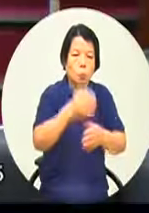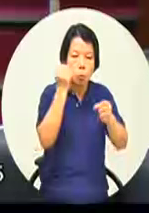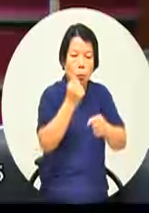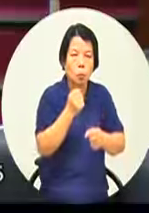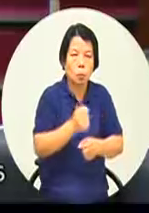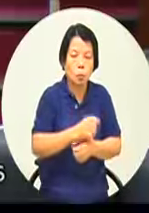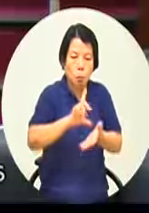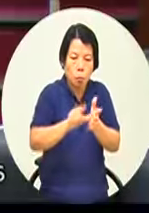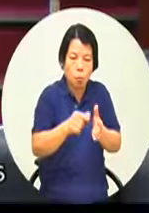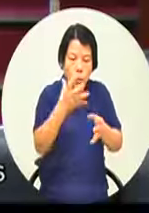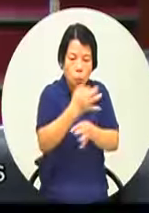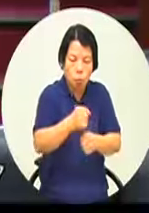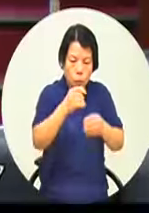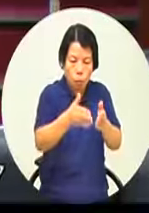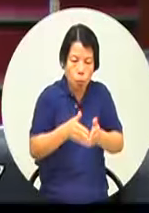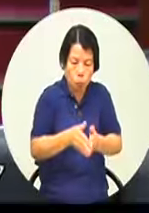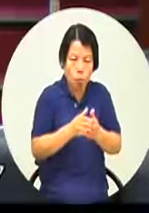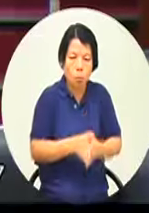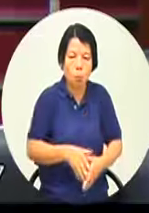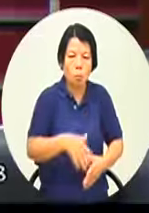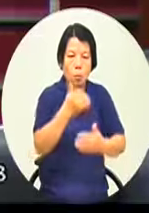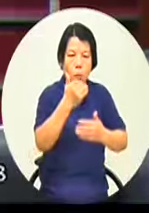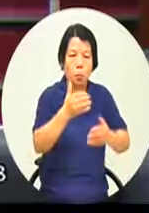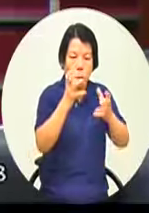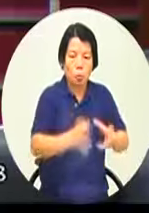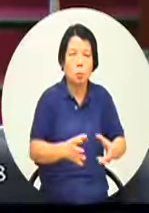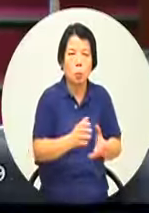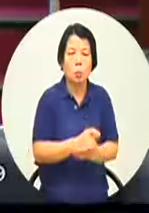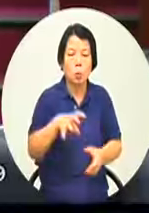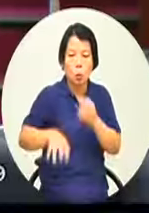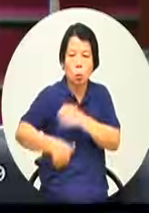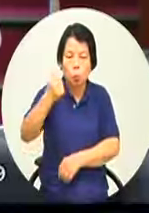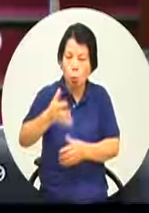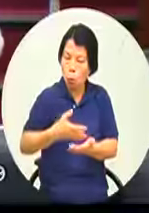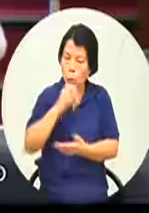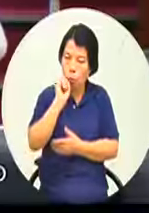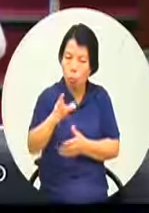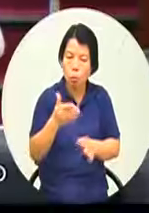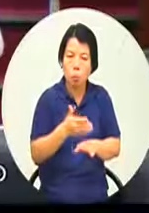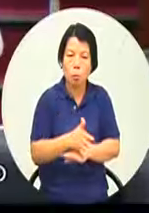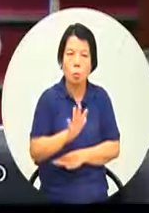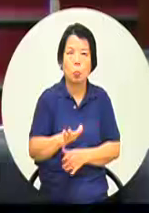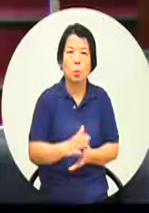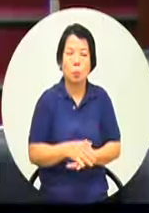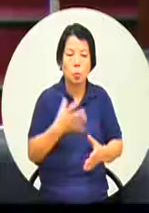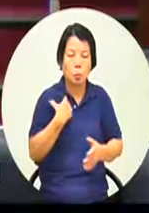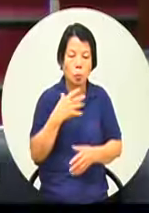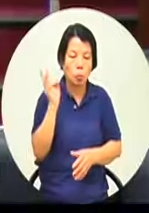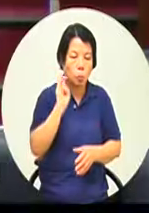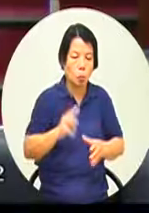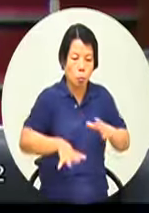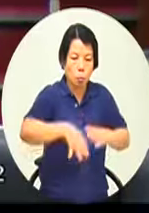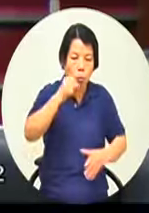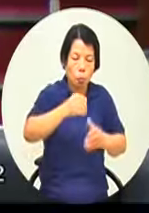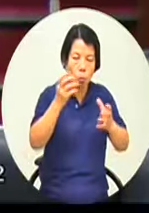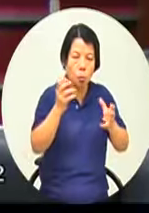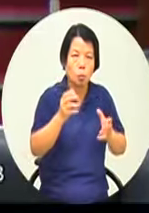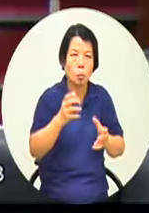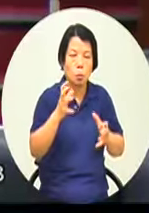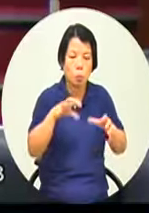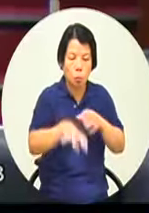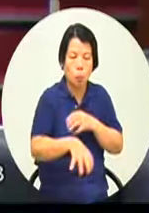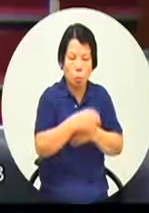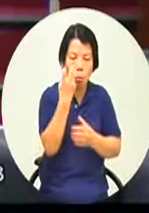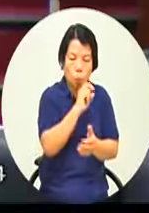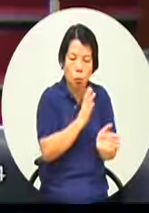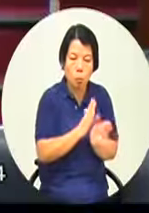些时间把它时间点抓住。我那一天也跟局长反映说，抽水站的问题。抽水站管理的